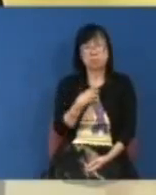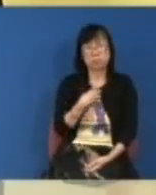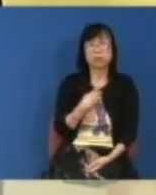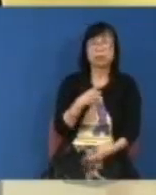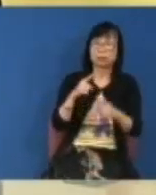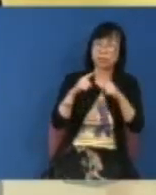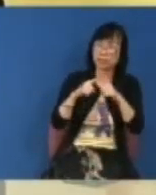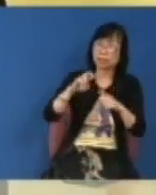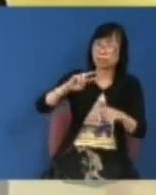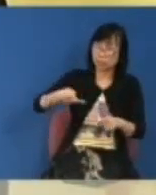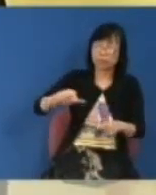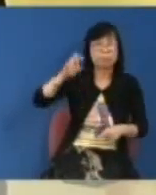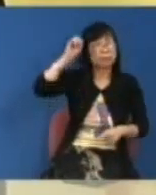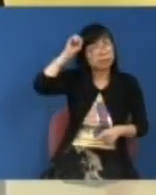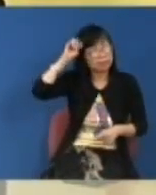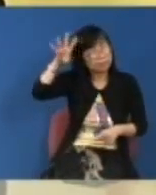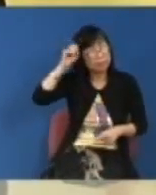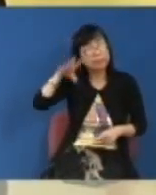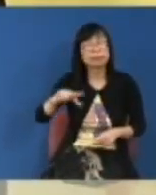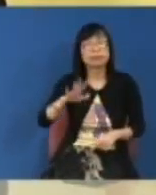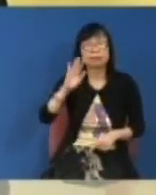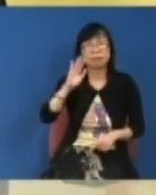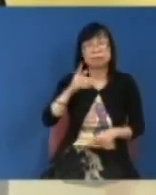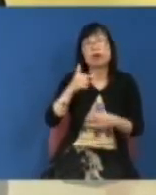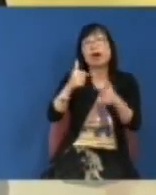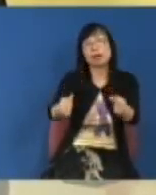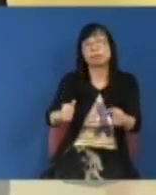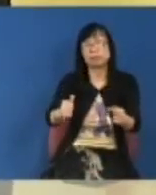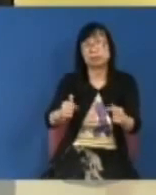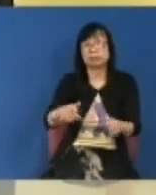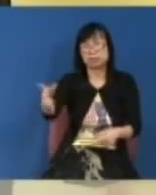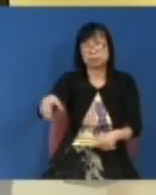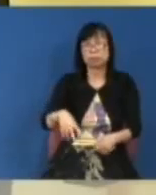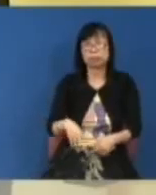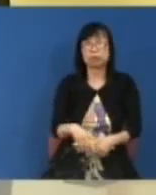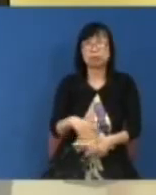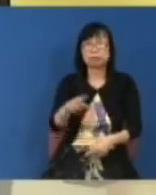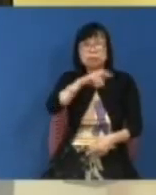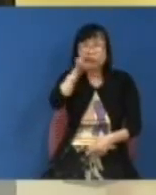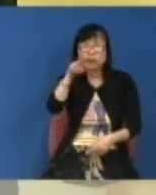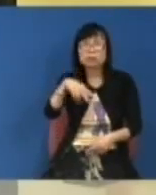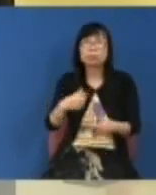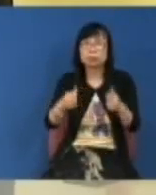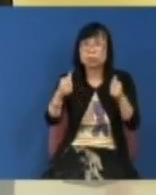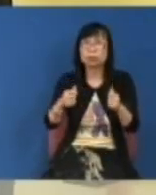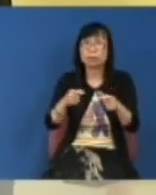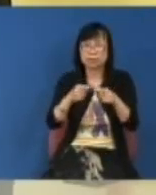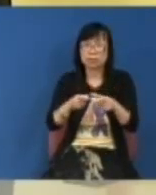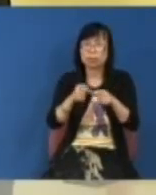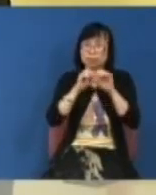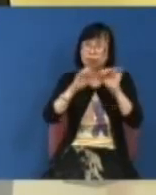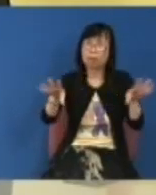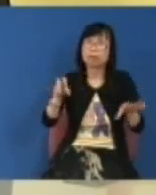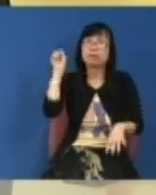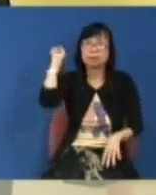變意見就好正常嘅。咁但係你要揾到個邏輯去改變，同埋公開承認咧，就唔好